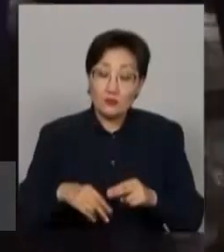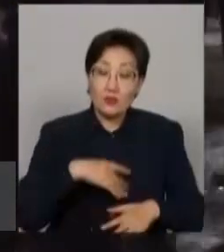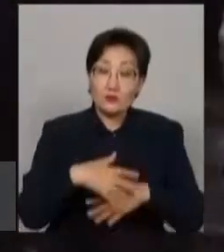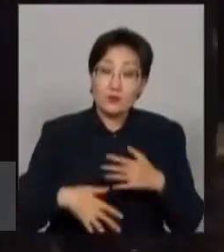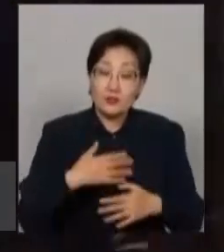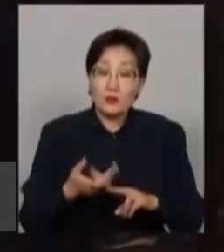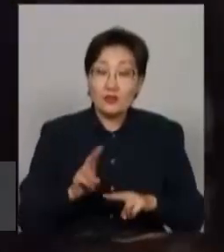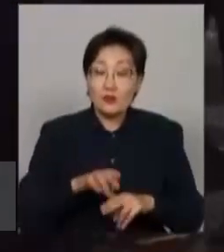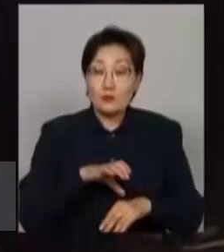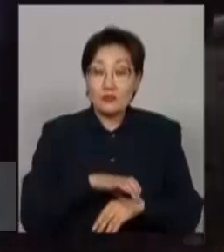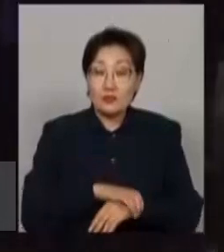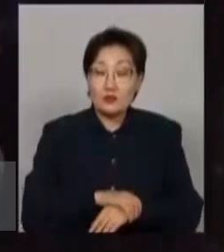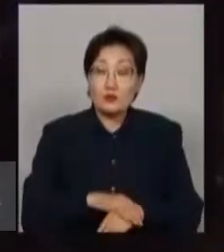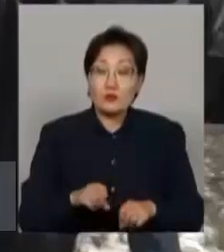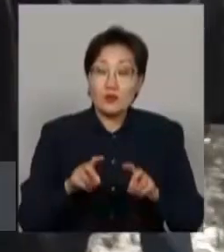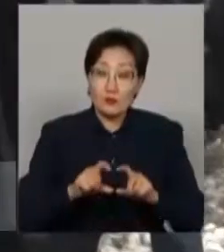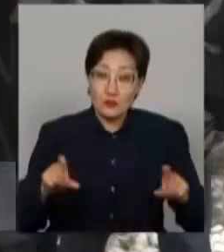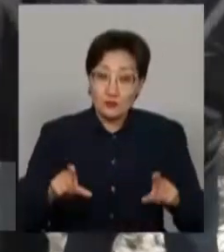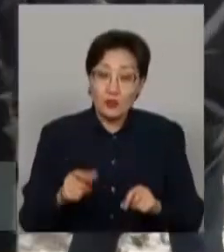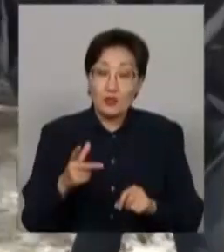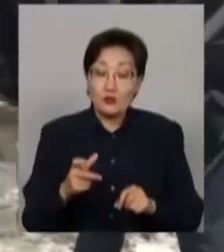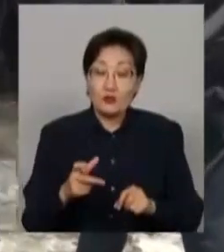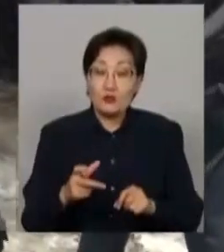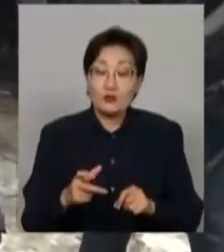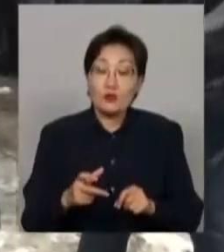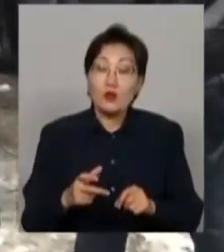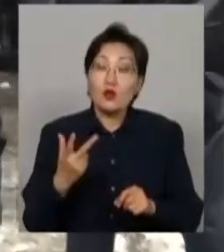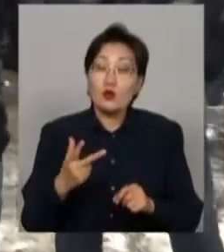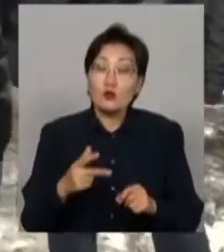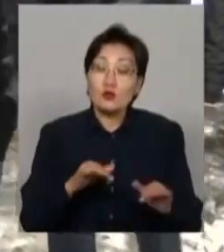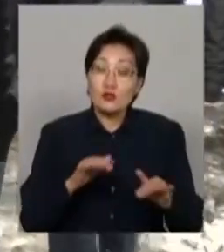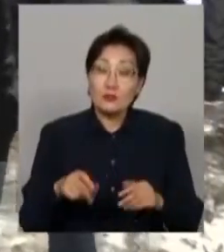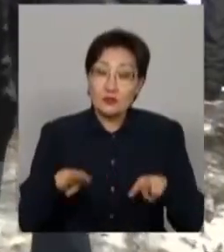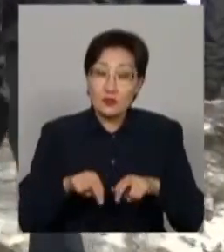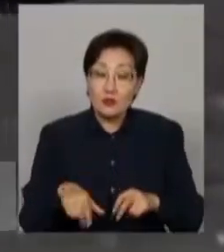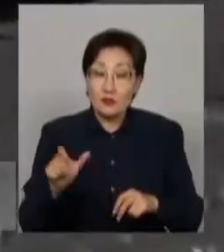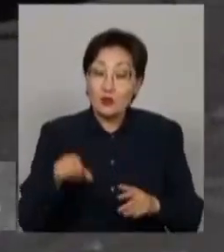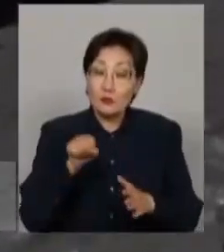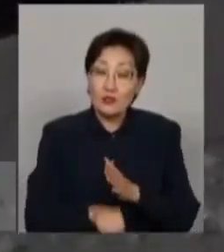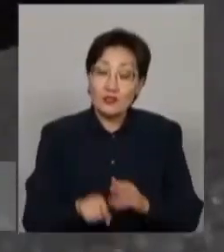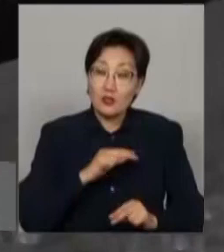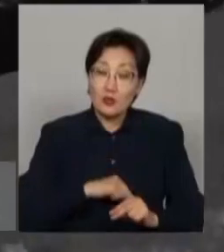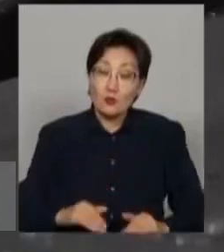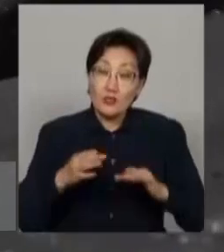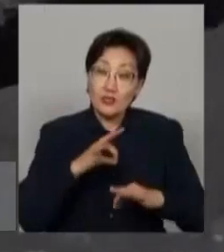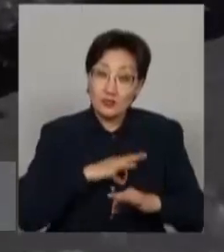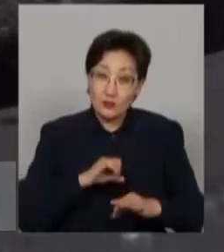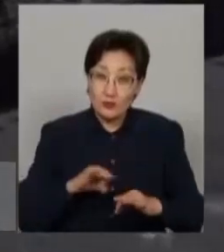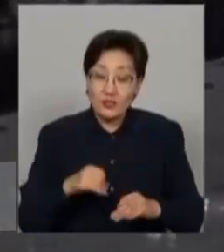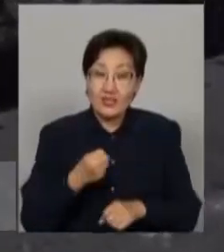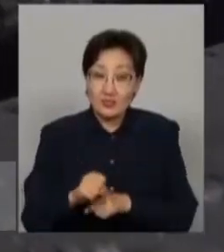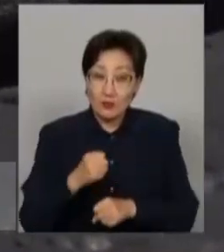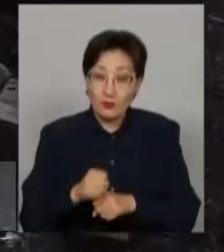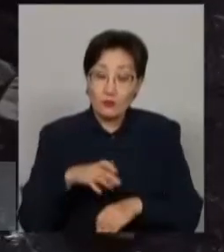тәртіпсіздік кезінде аталған фактілерді құзырлы орган үш іспен қарап жатыр екен. Яғни адам өлтіру, қызметін асыра пайдалану және